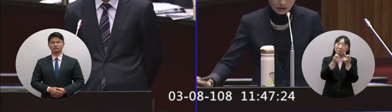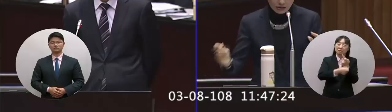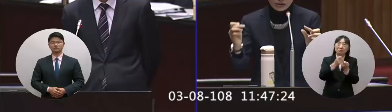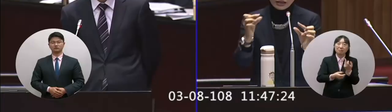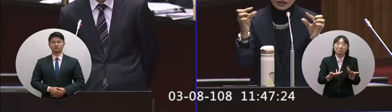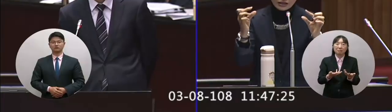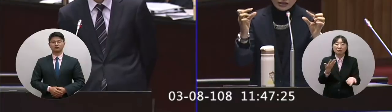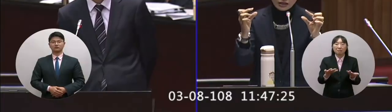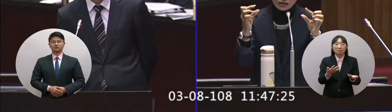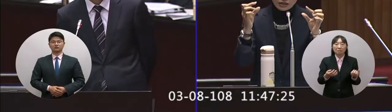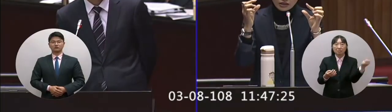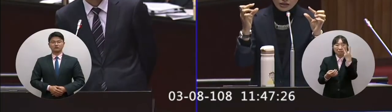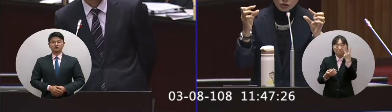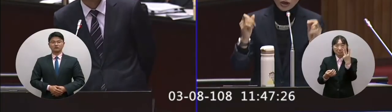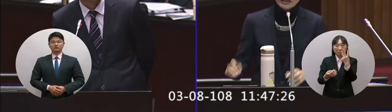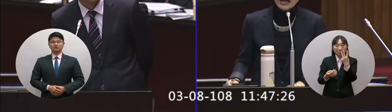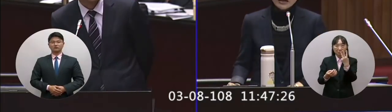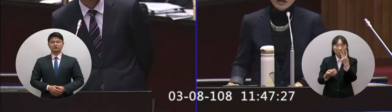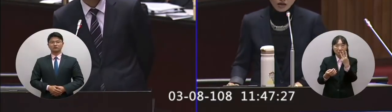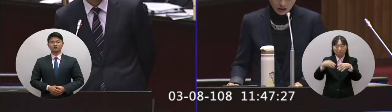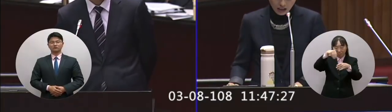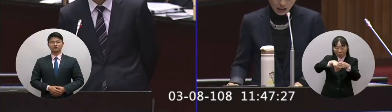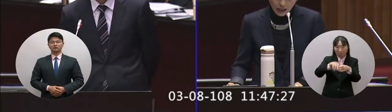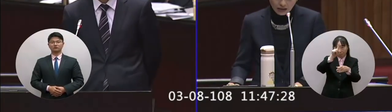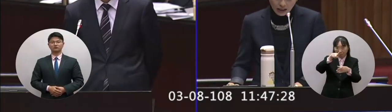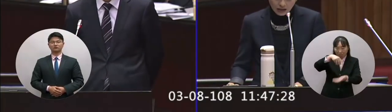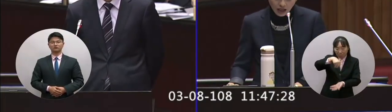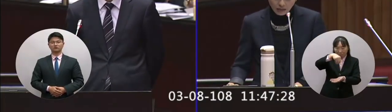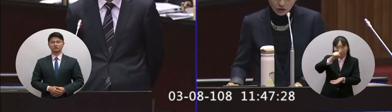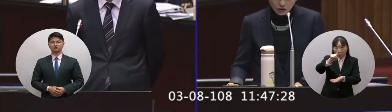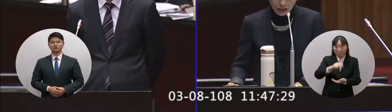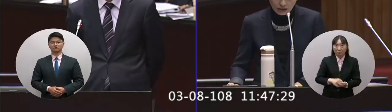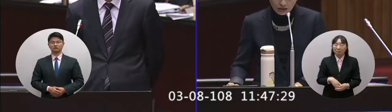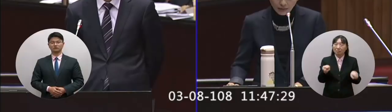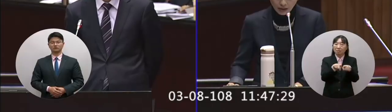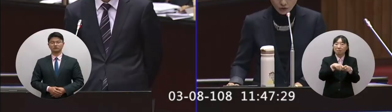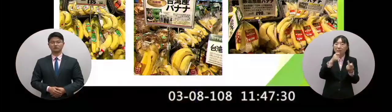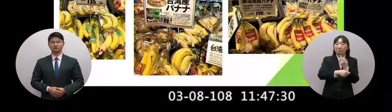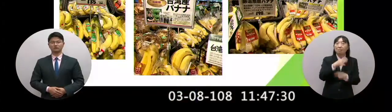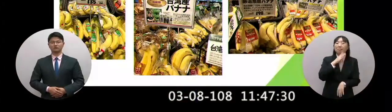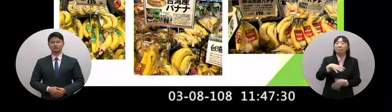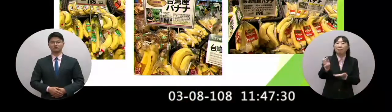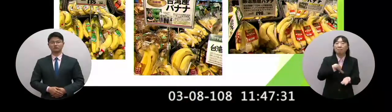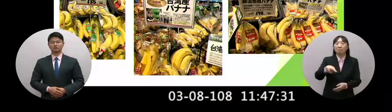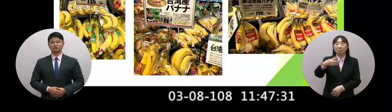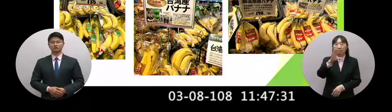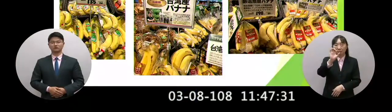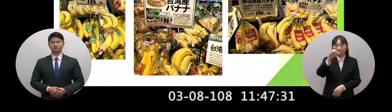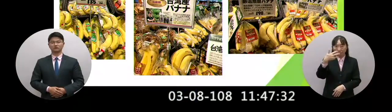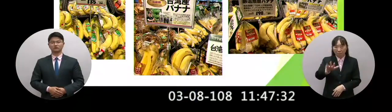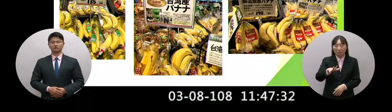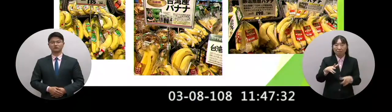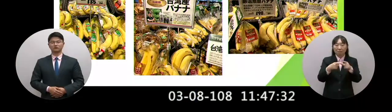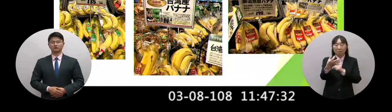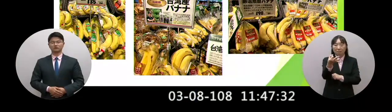概3根装一袋，一般的香蕉他们的售价是398块的日币，